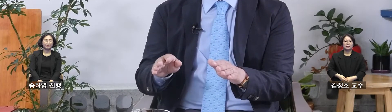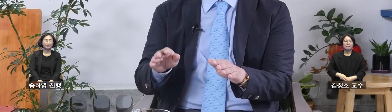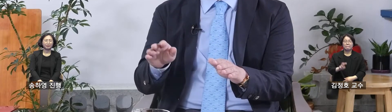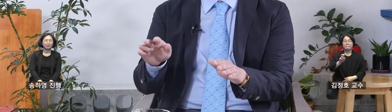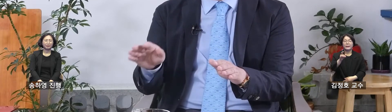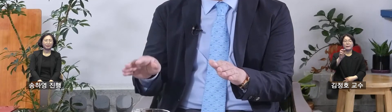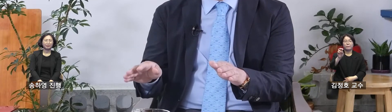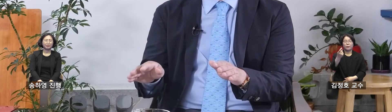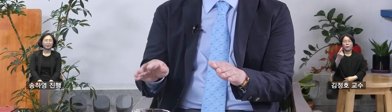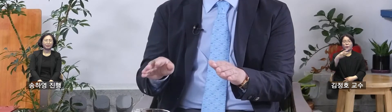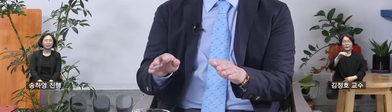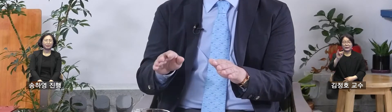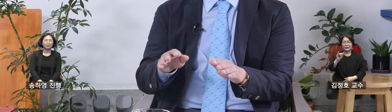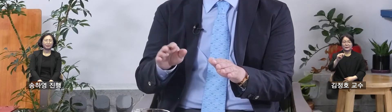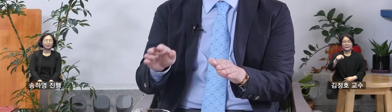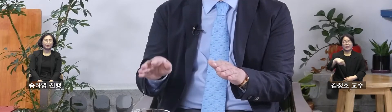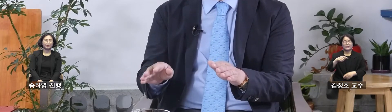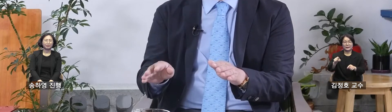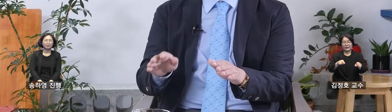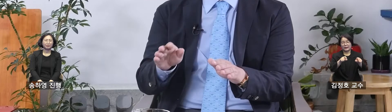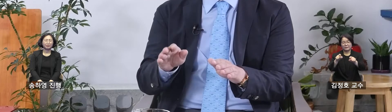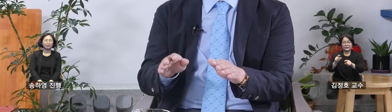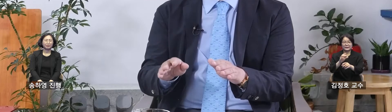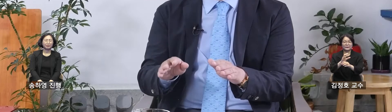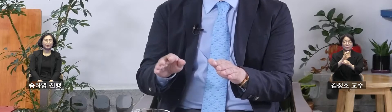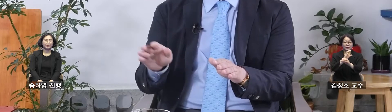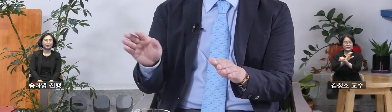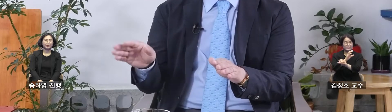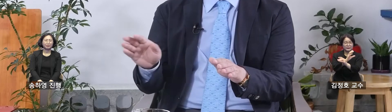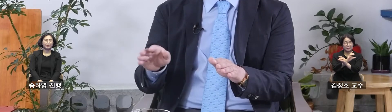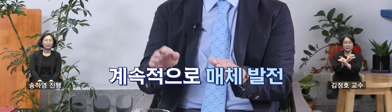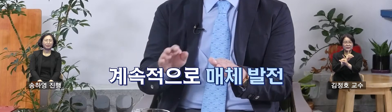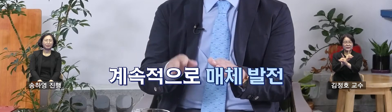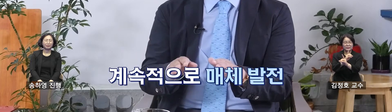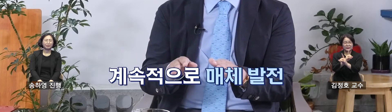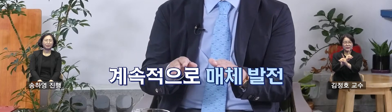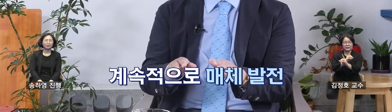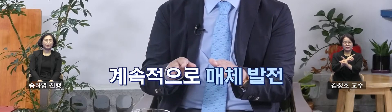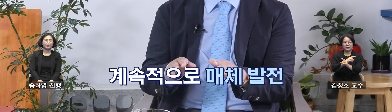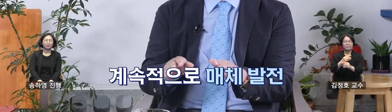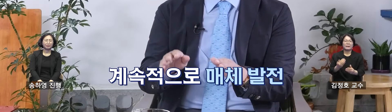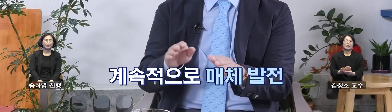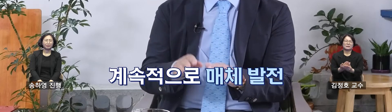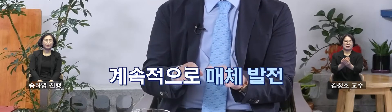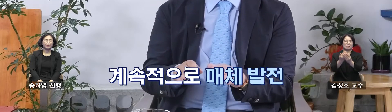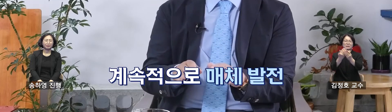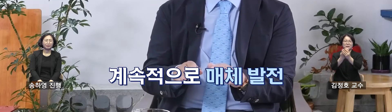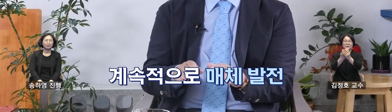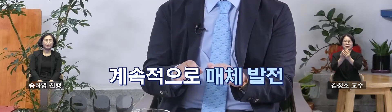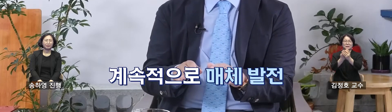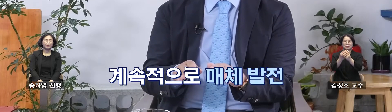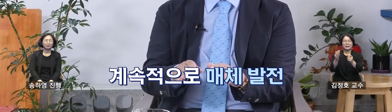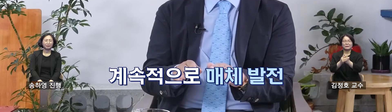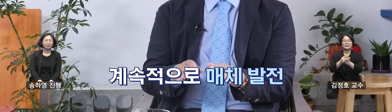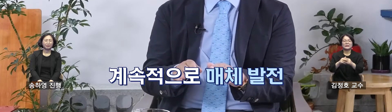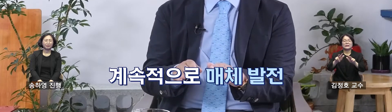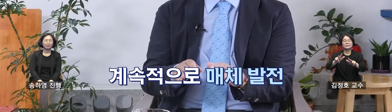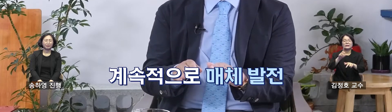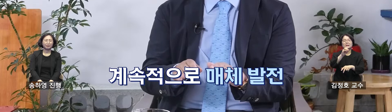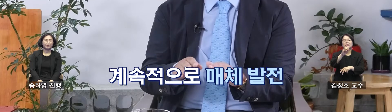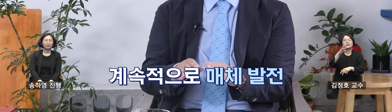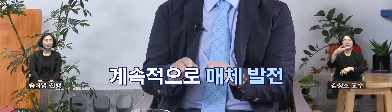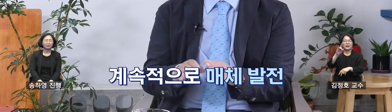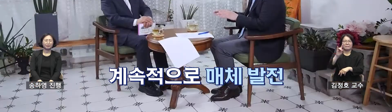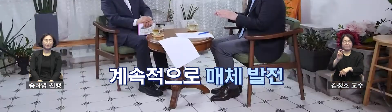메모리는 자기 테이프라든가 CD라든가 DVD 매체가 계속 발전하면서 최근에는 이제 D램까지